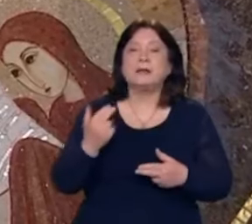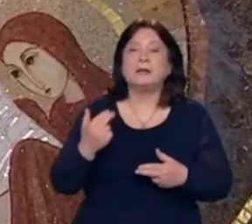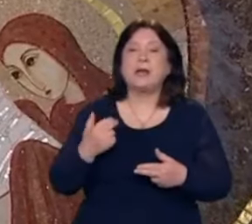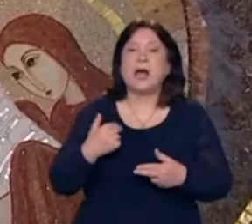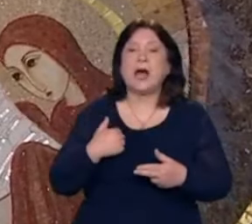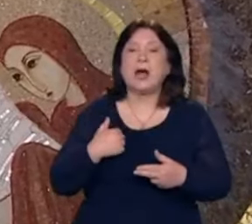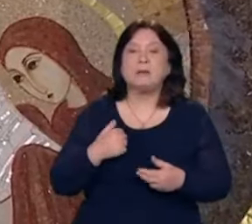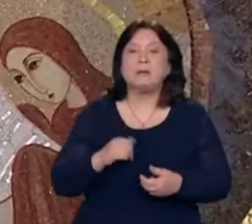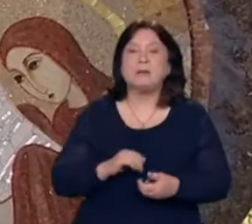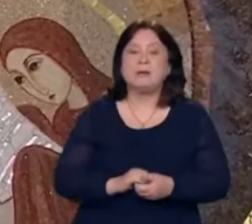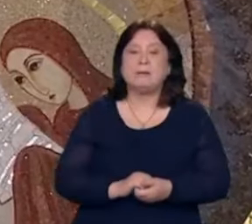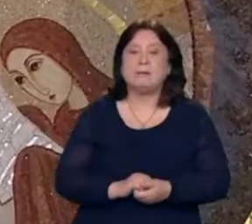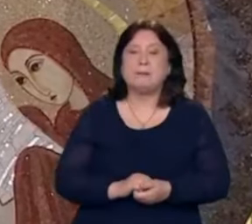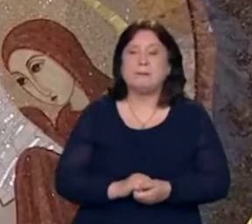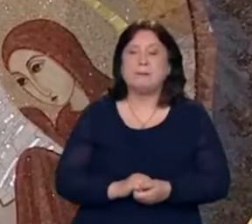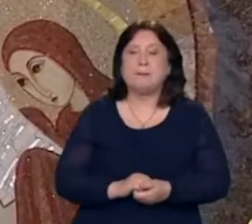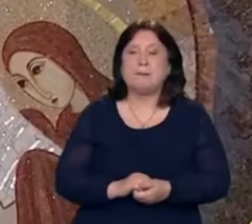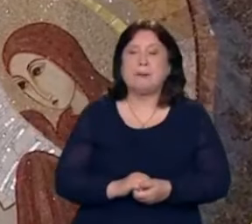nad nami